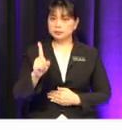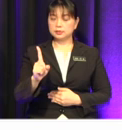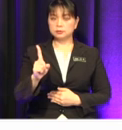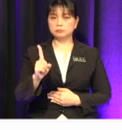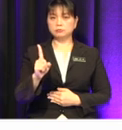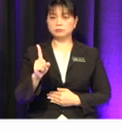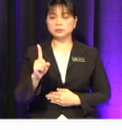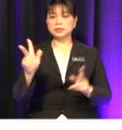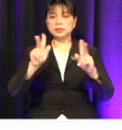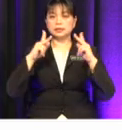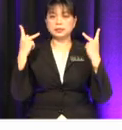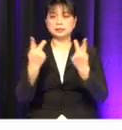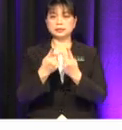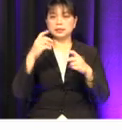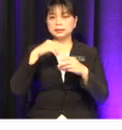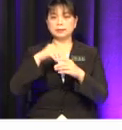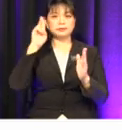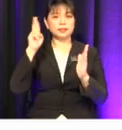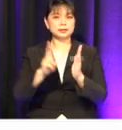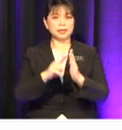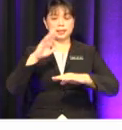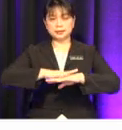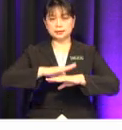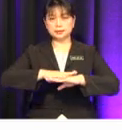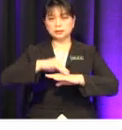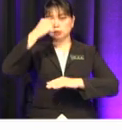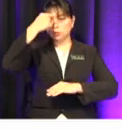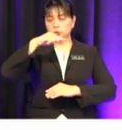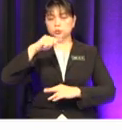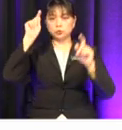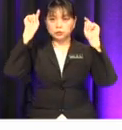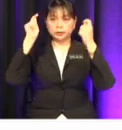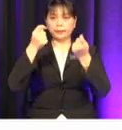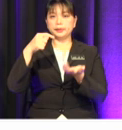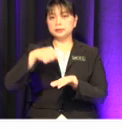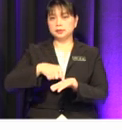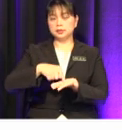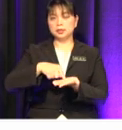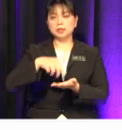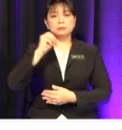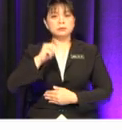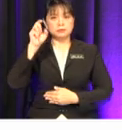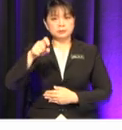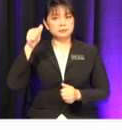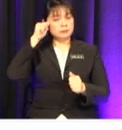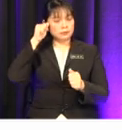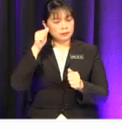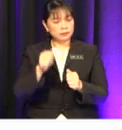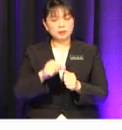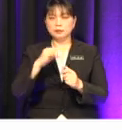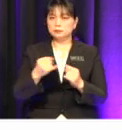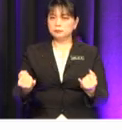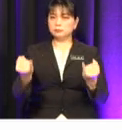ke agresifan di dalam raja di atas oke untuk topik Ini calon ingat balik imbas kembali